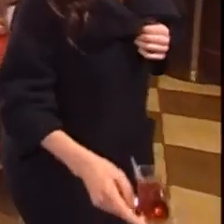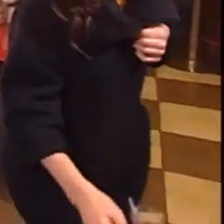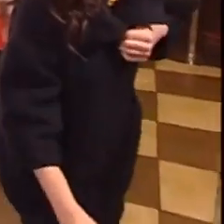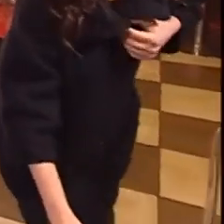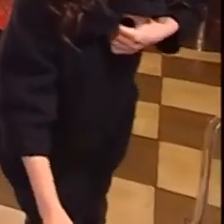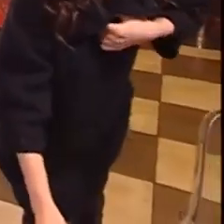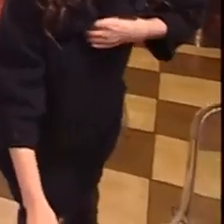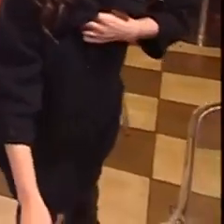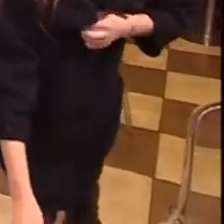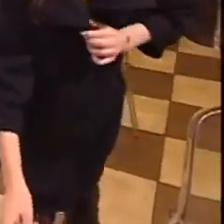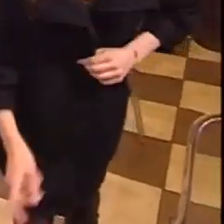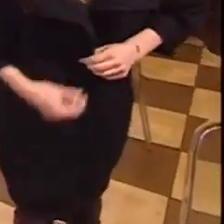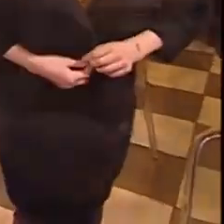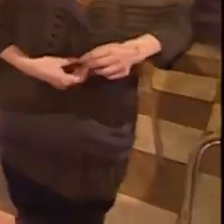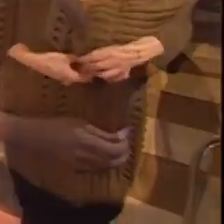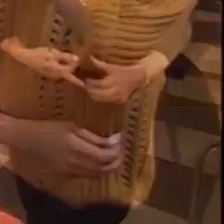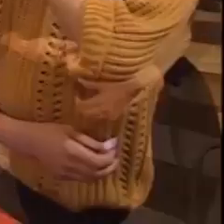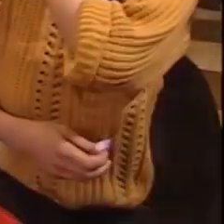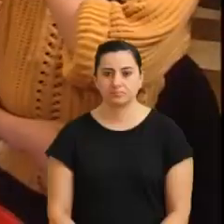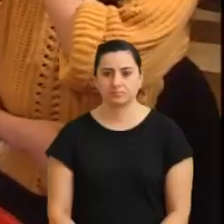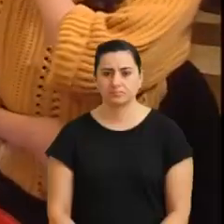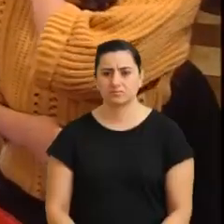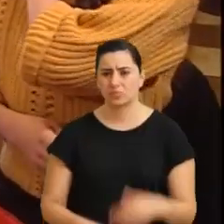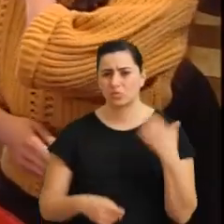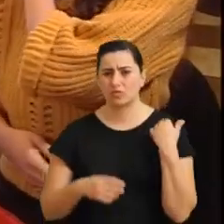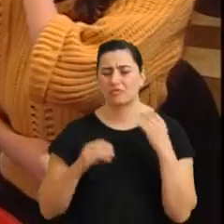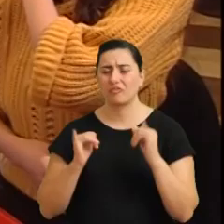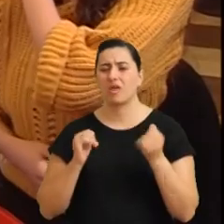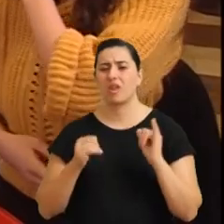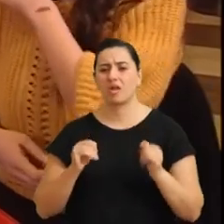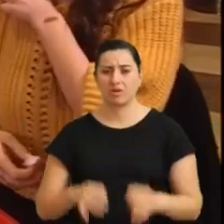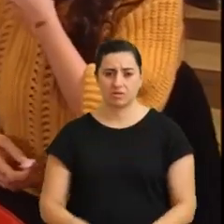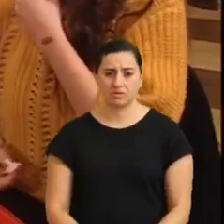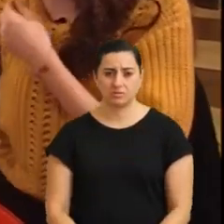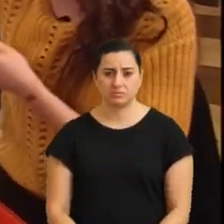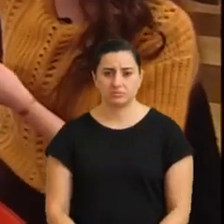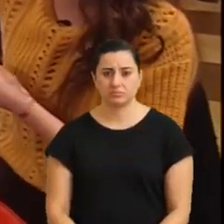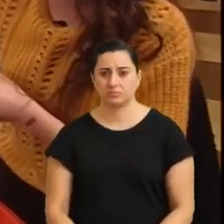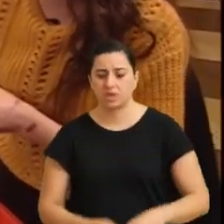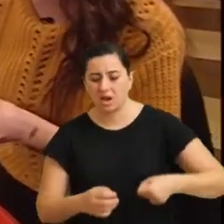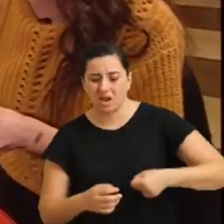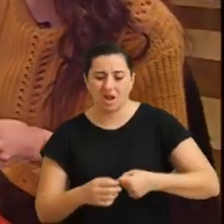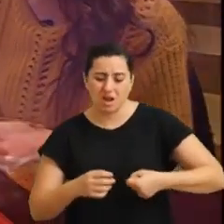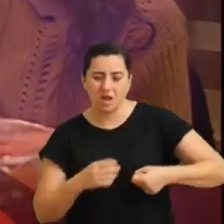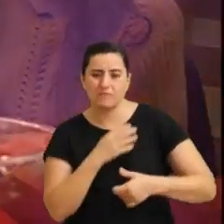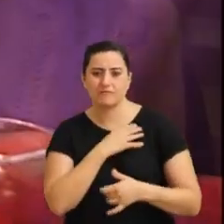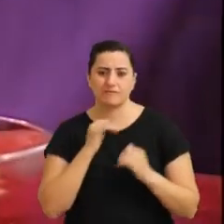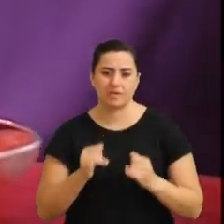Ay. Masaya geçtiler. Şuradan çok fena oldu. Omuz. Kaldırmaya